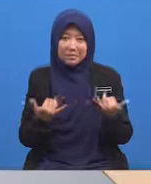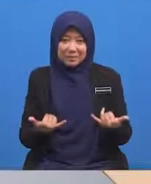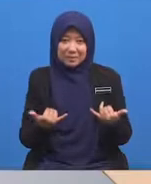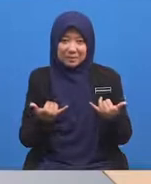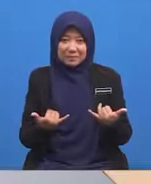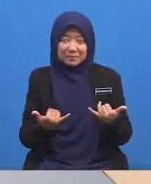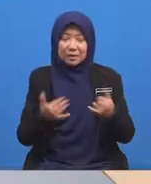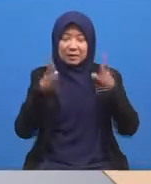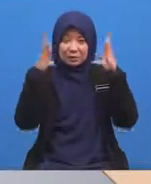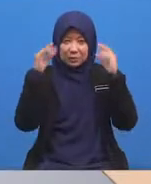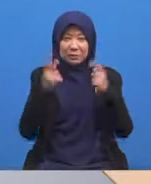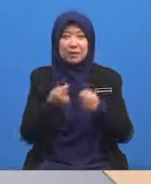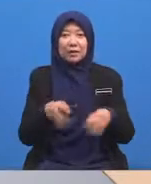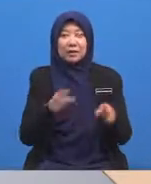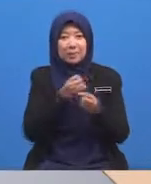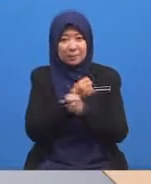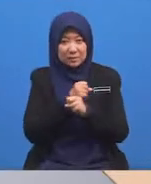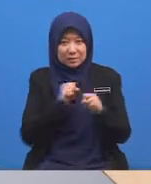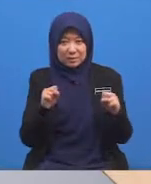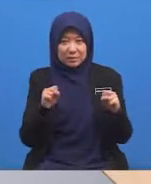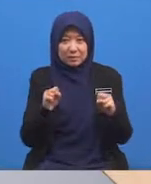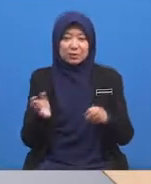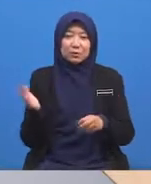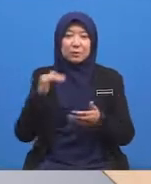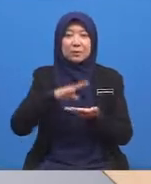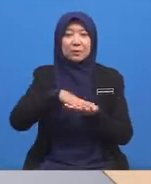Sekarang, cikgu telah bersedia. Jom kita belajar.